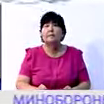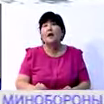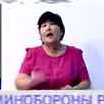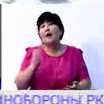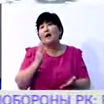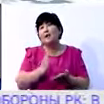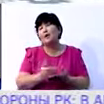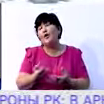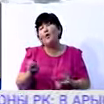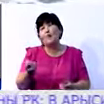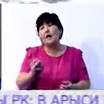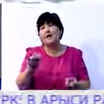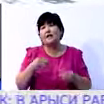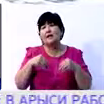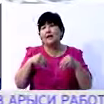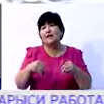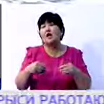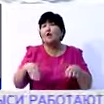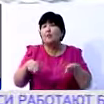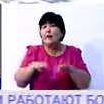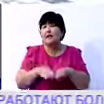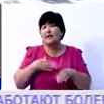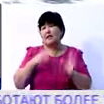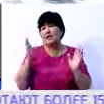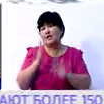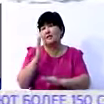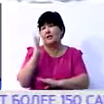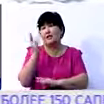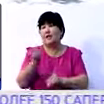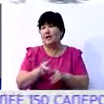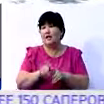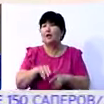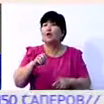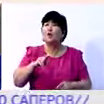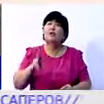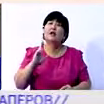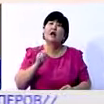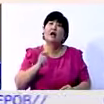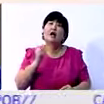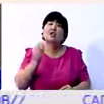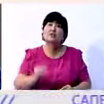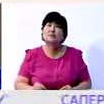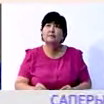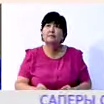Хотя есть, но мало. Надо сажать подходящие под наш климат деревья. Это тополь, карагач.